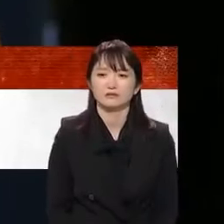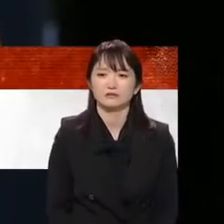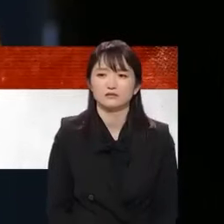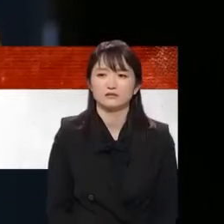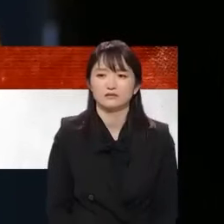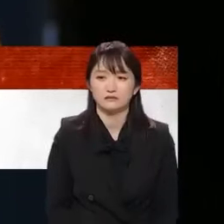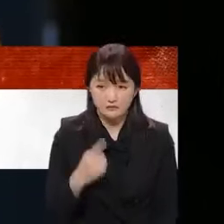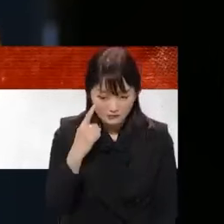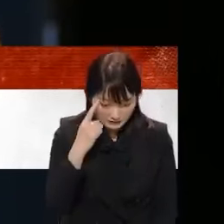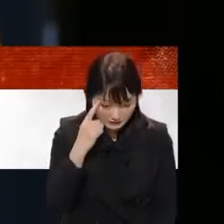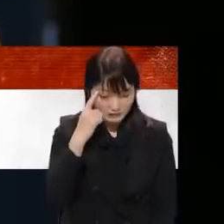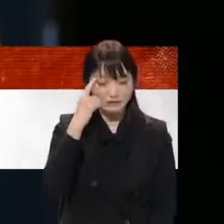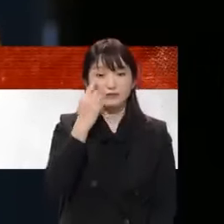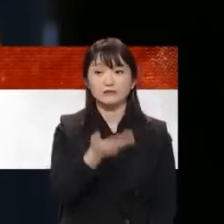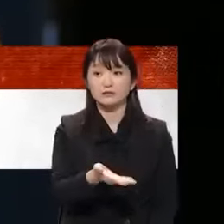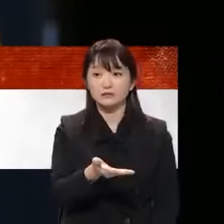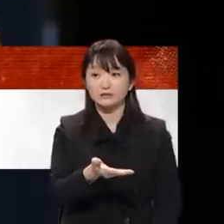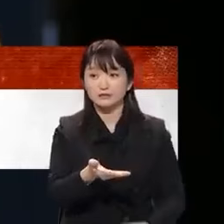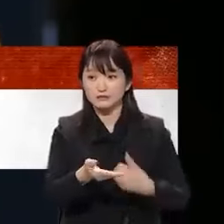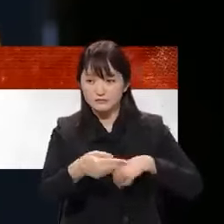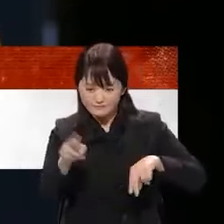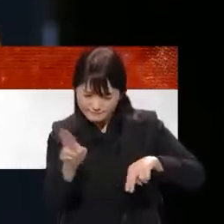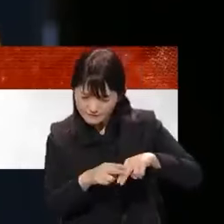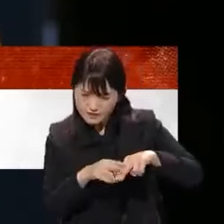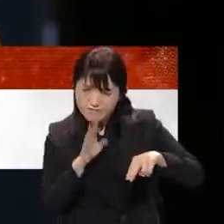이 깨달음을 주려고 이렇게 때리는 게